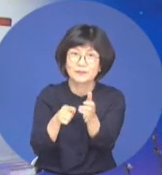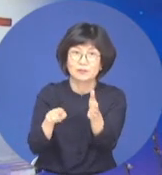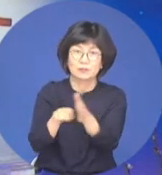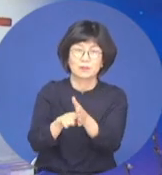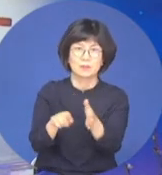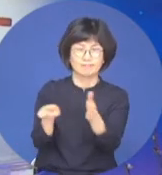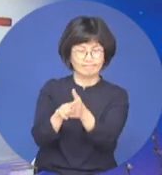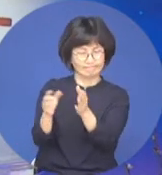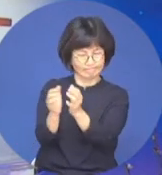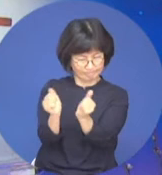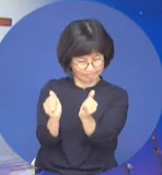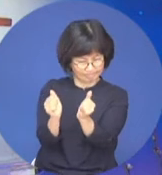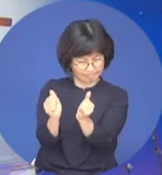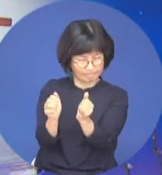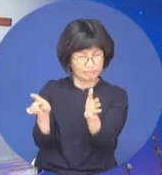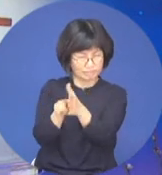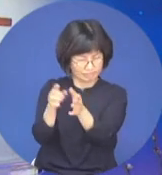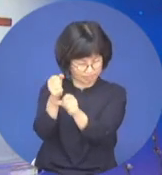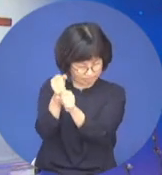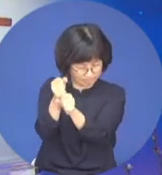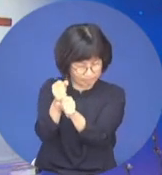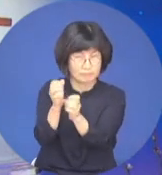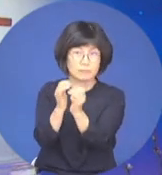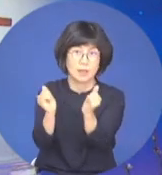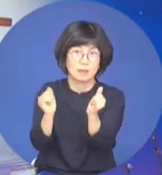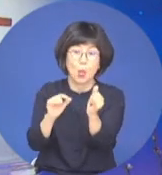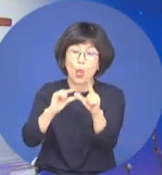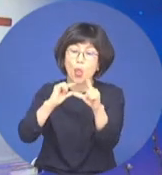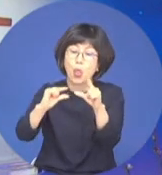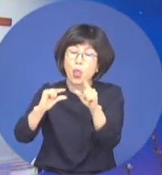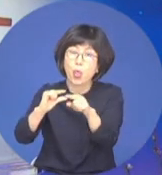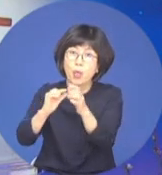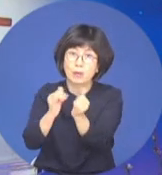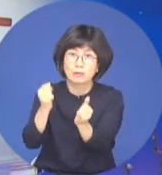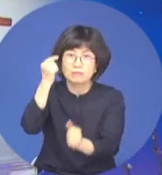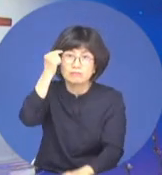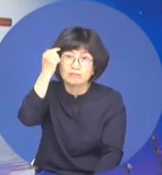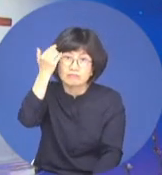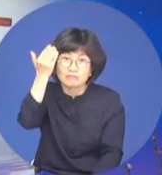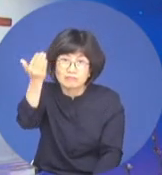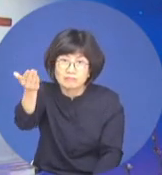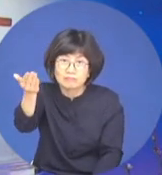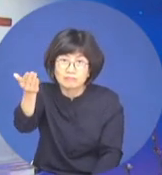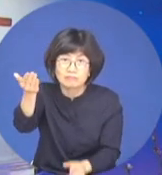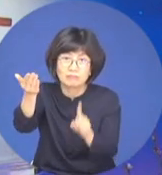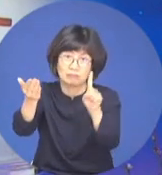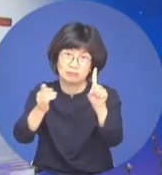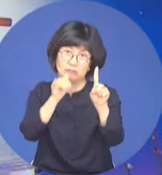사는 사람들이 주님께 질문을 던질 거 아니에요? 이 질문에 대한 대답이 딱 하나입니다.